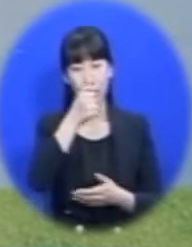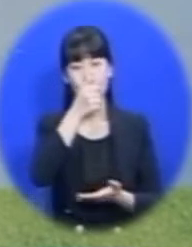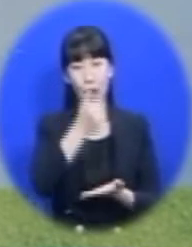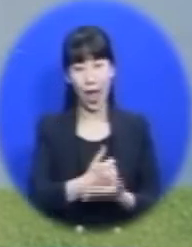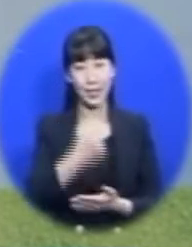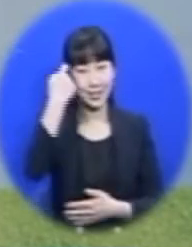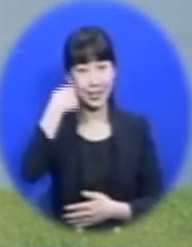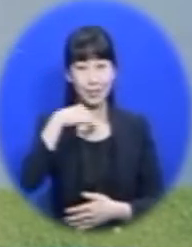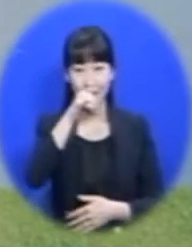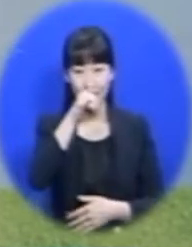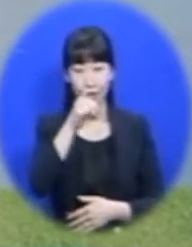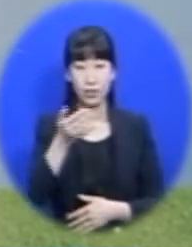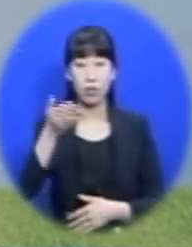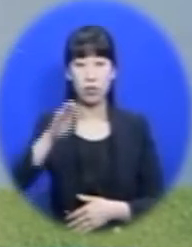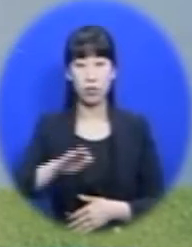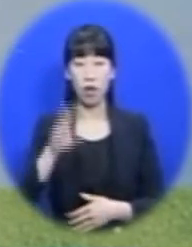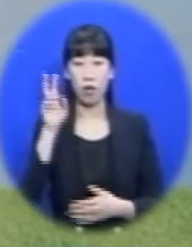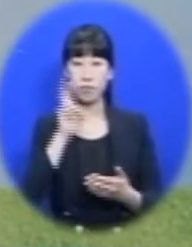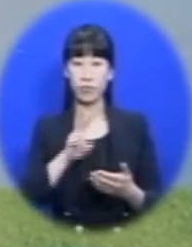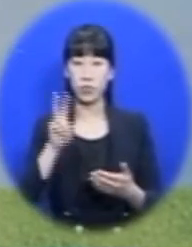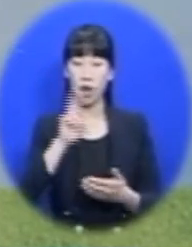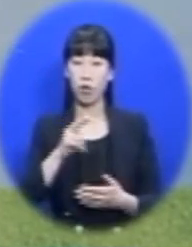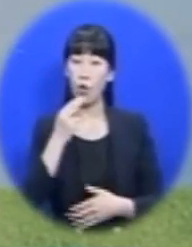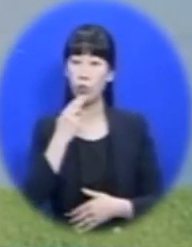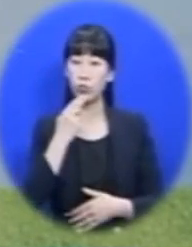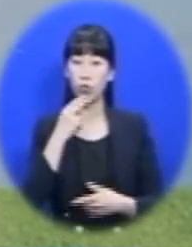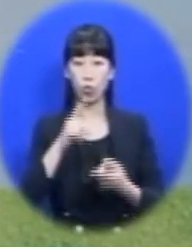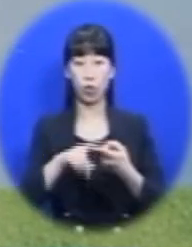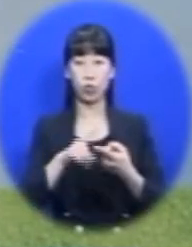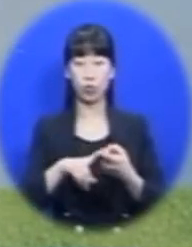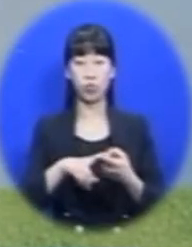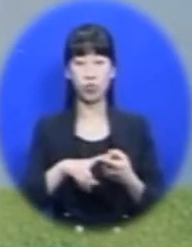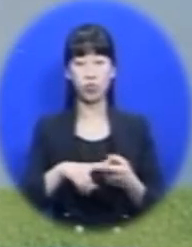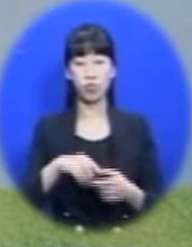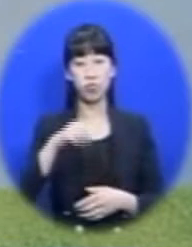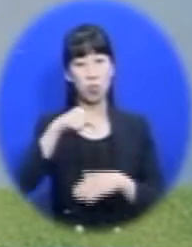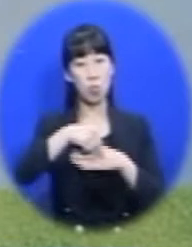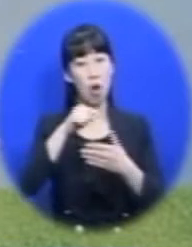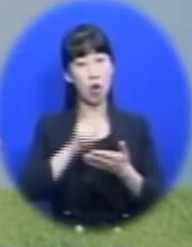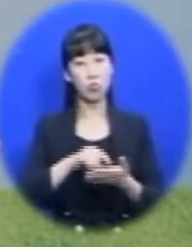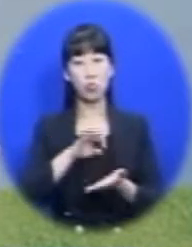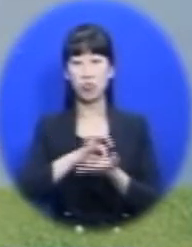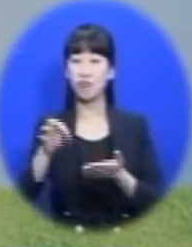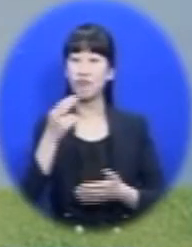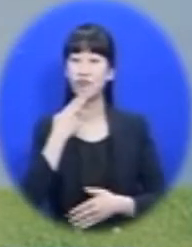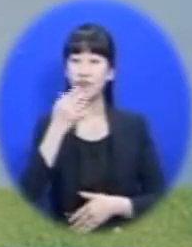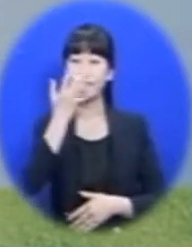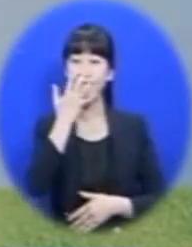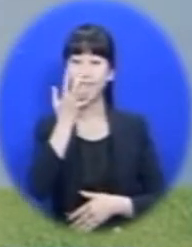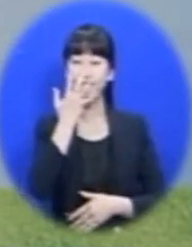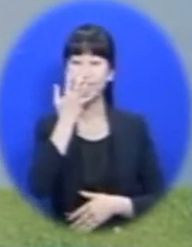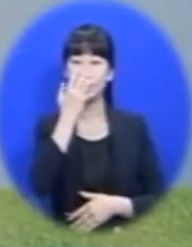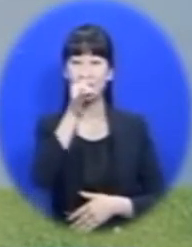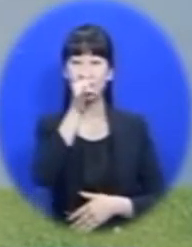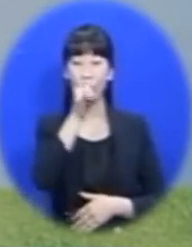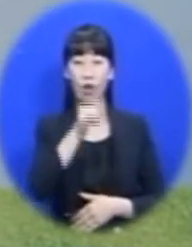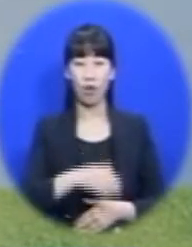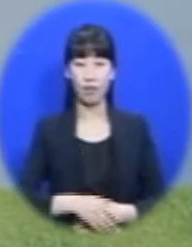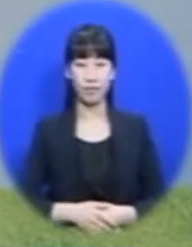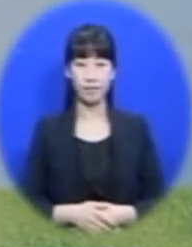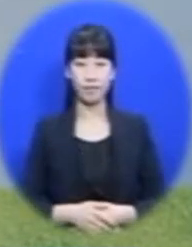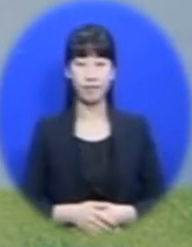그런데 찬양하지 않는 것에 대해서는 별로 마음 쓰지를 않습니다.